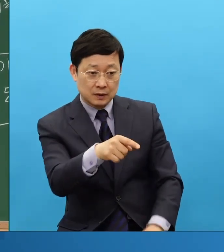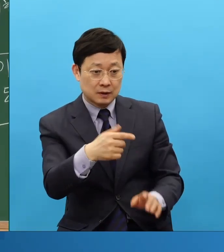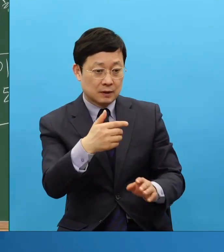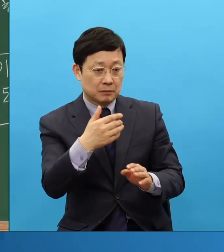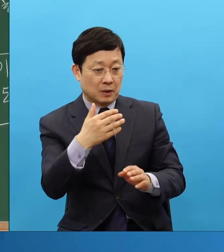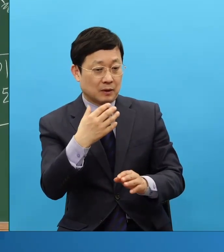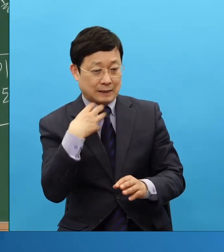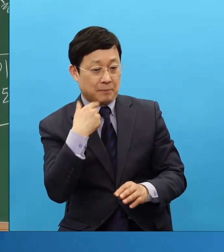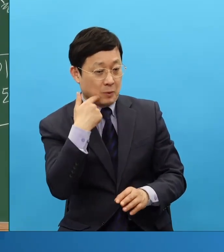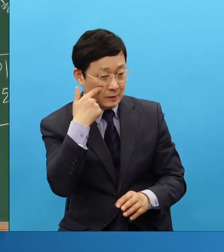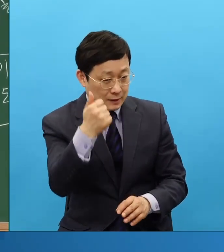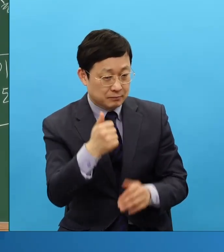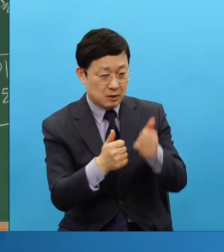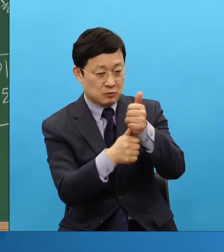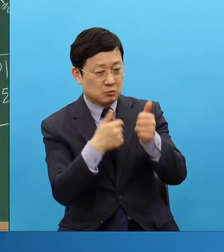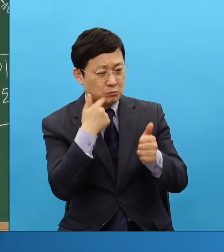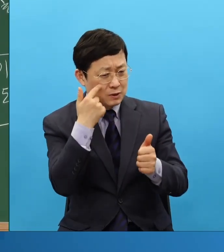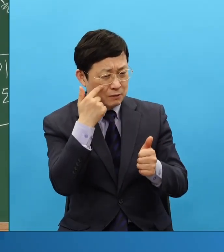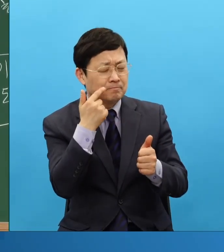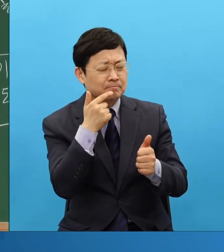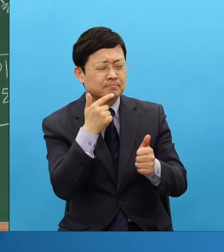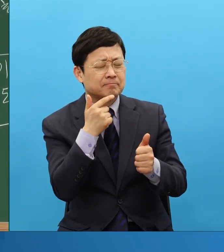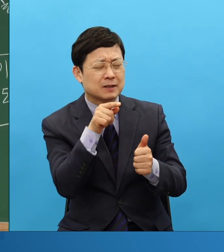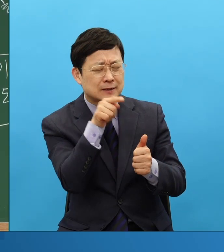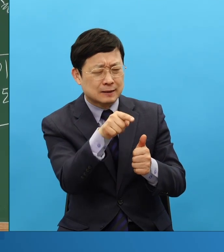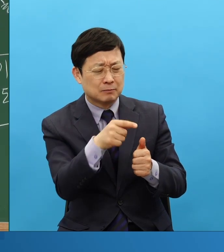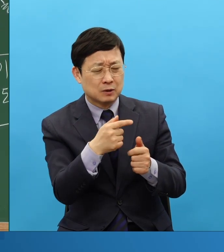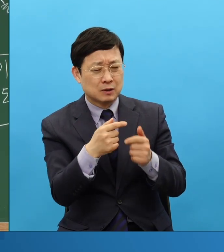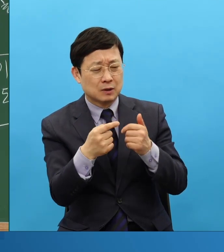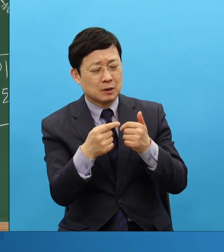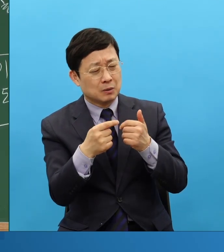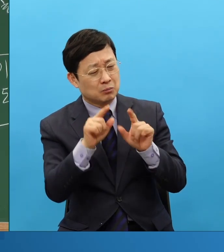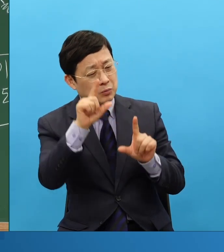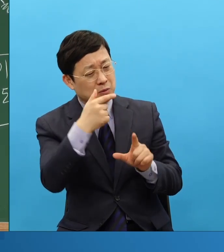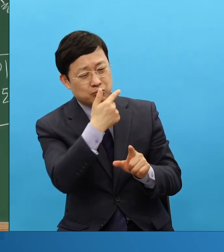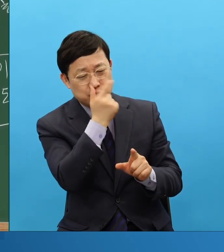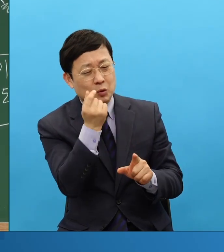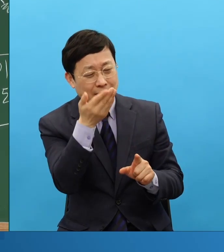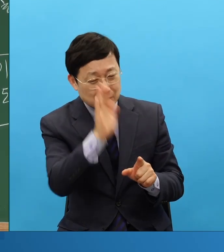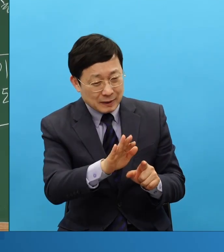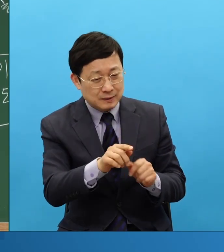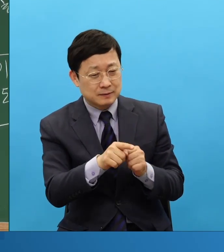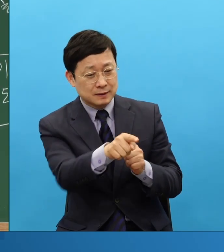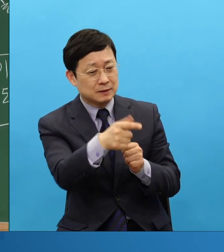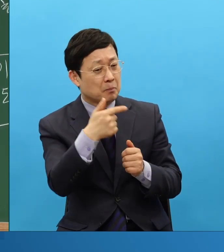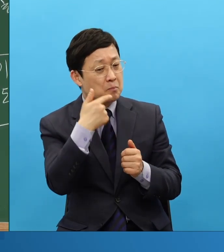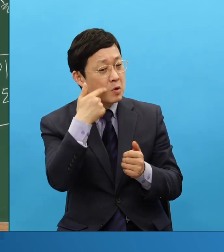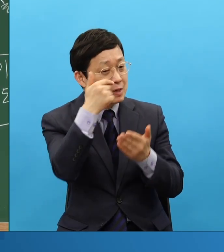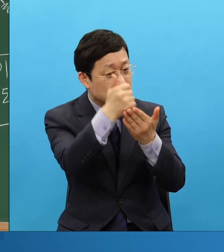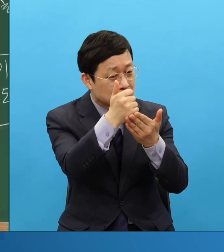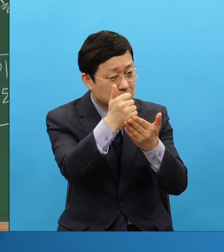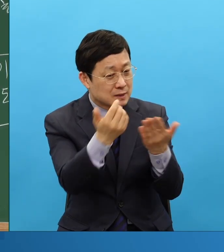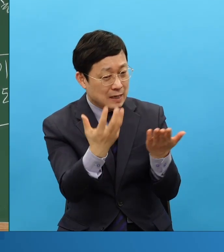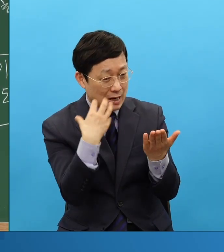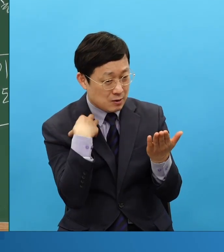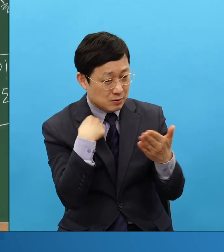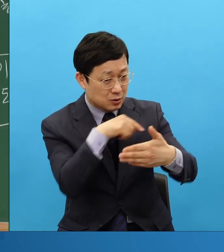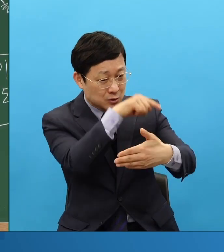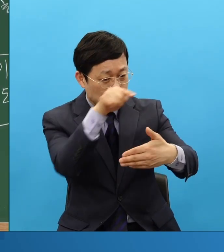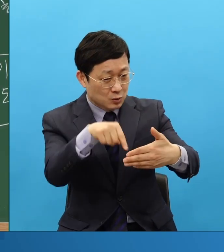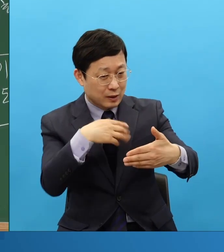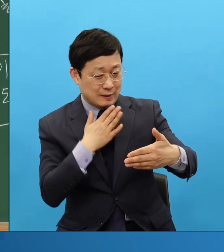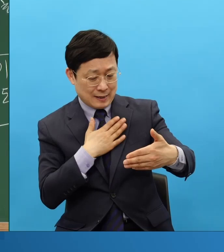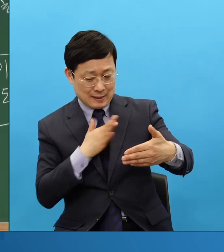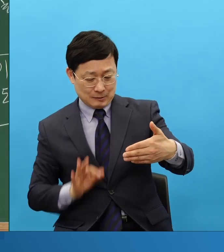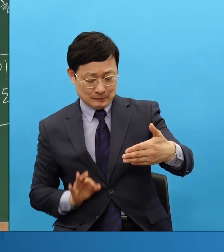상관없이 아무리 모자라도 그 사람과 여러분의 관계가 아니고요. 그 사역 속에 내가 있어야 됩니다. The servants of the Lord,